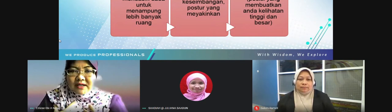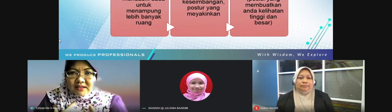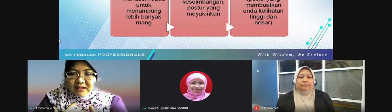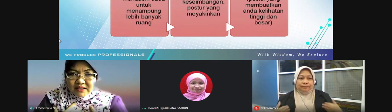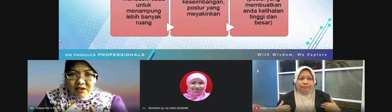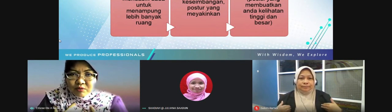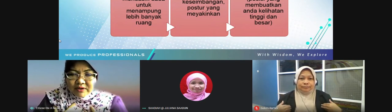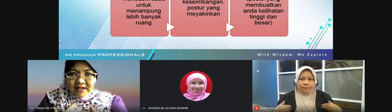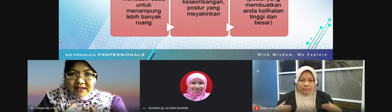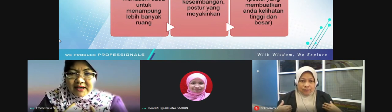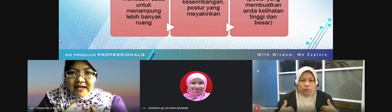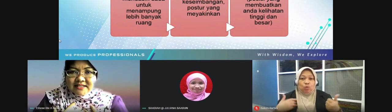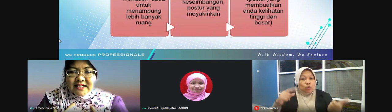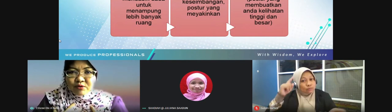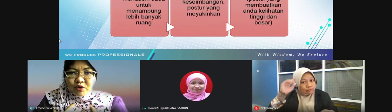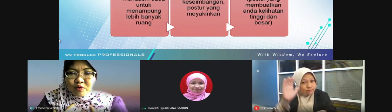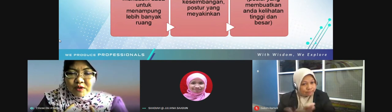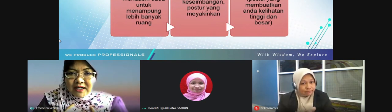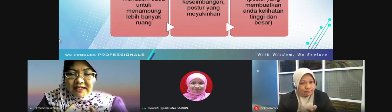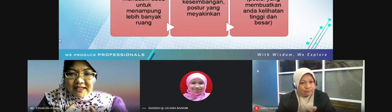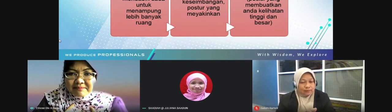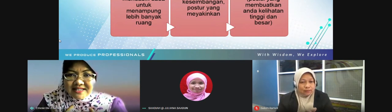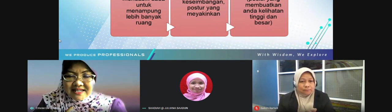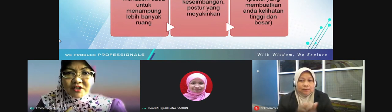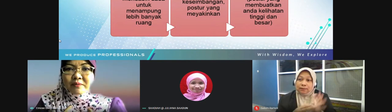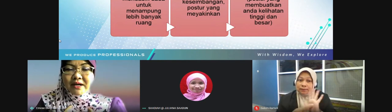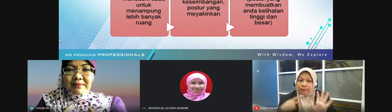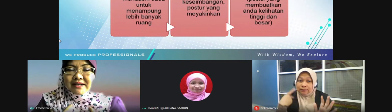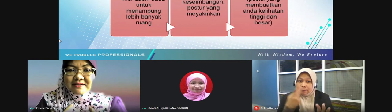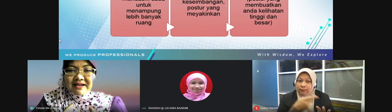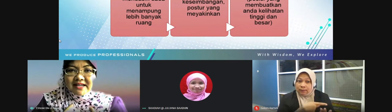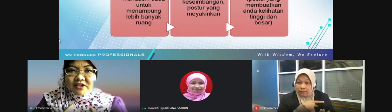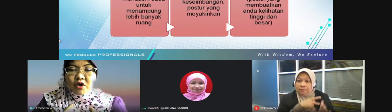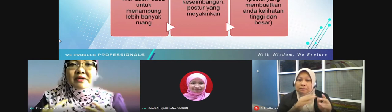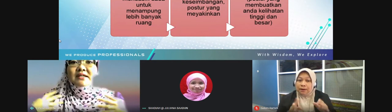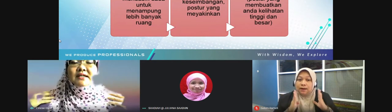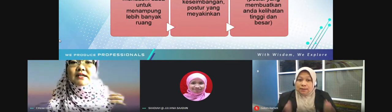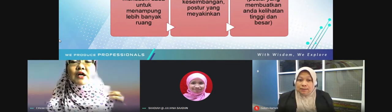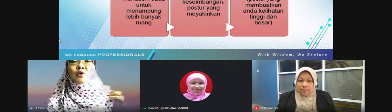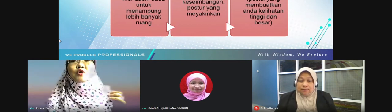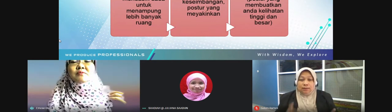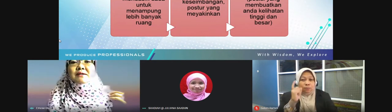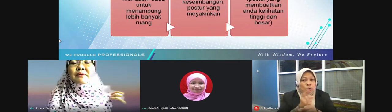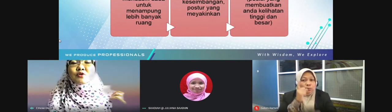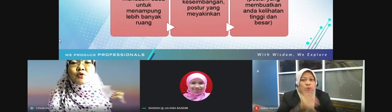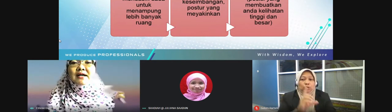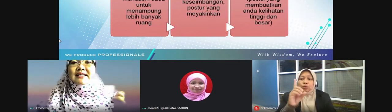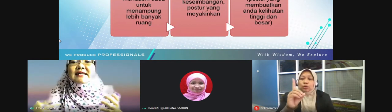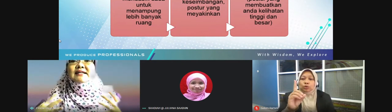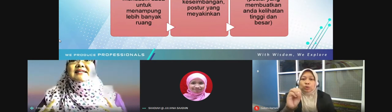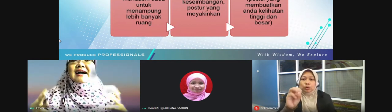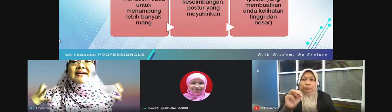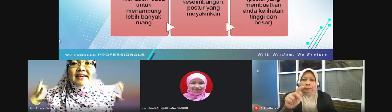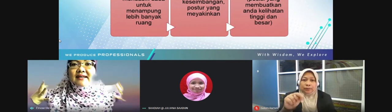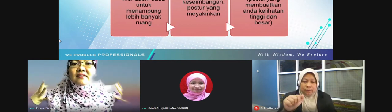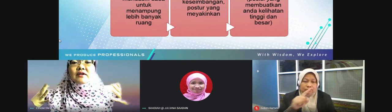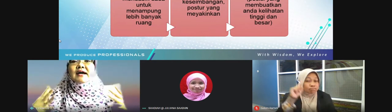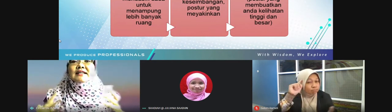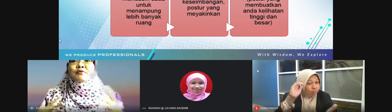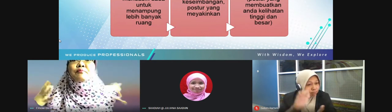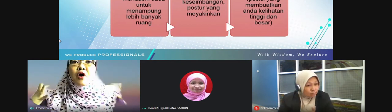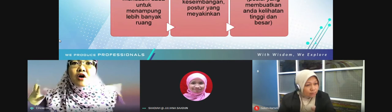menunjukkan kata kita ni kurang yakin. Jadi untuk menunjukkan kata kita bahasa badan yang dominan, untuk menunjukkan kata kita ni